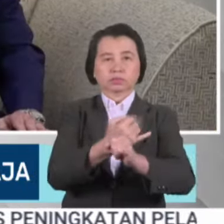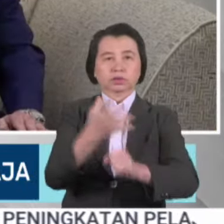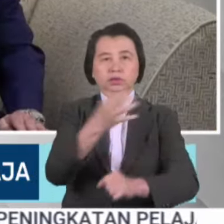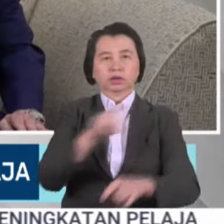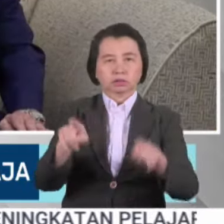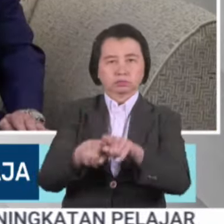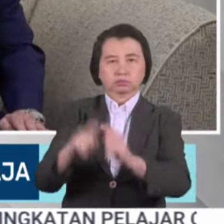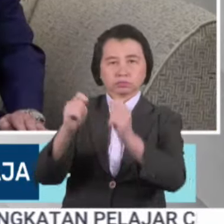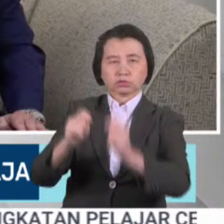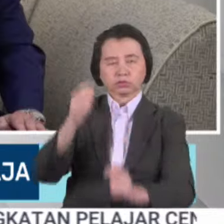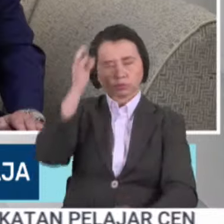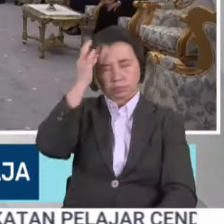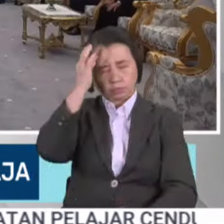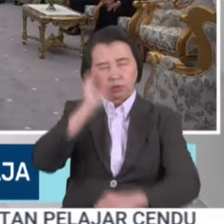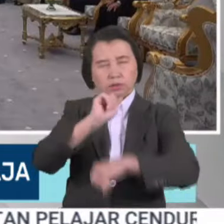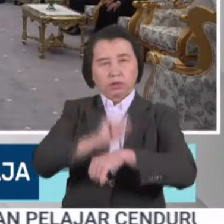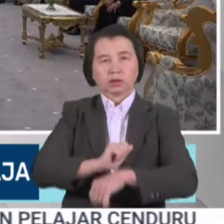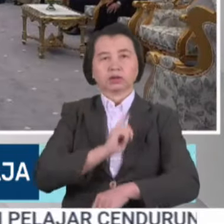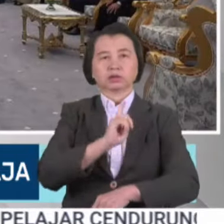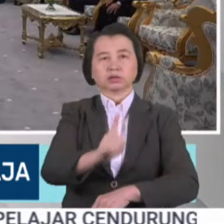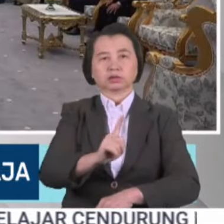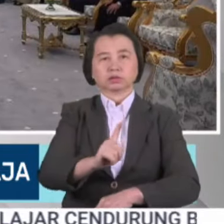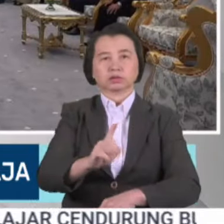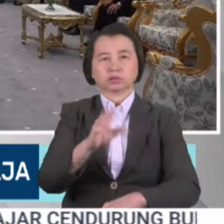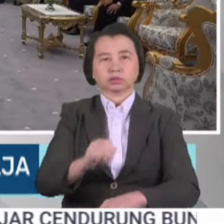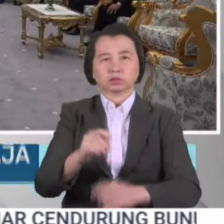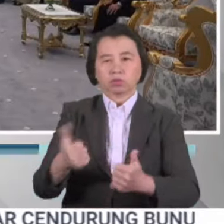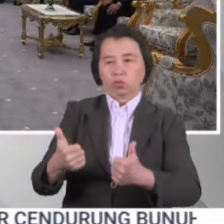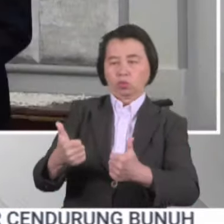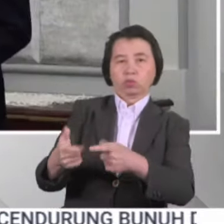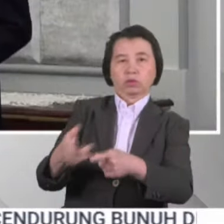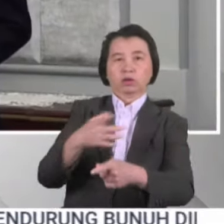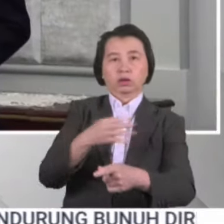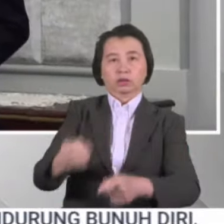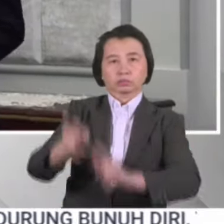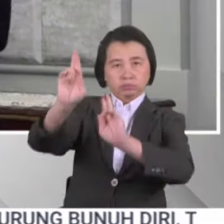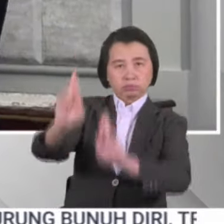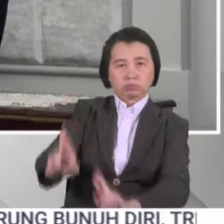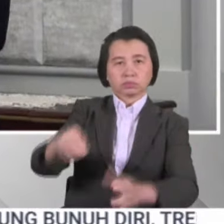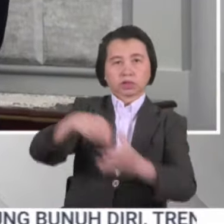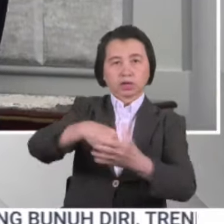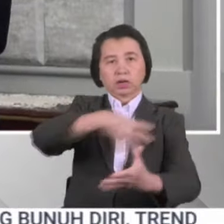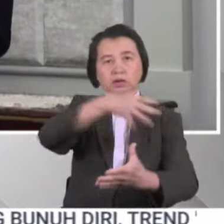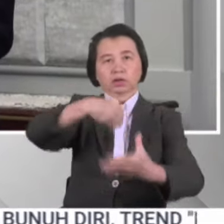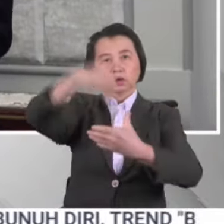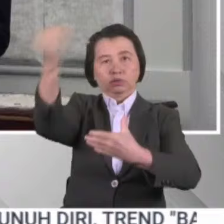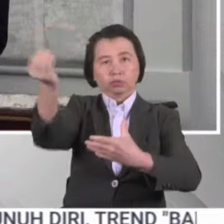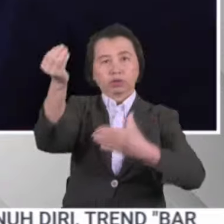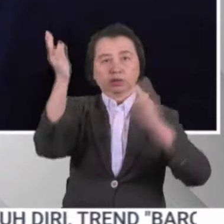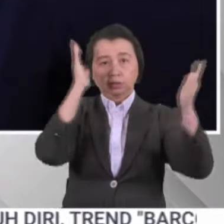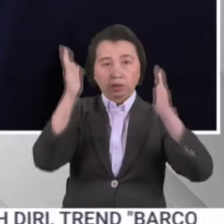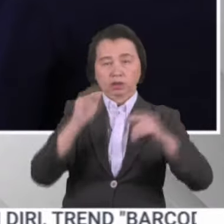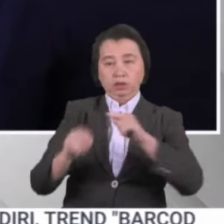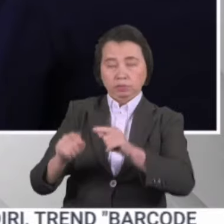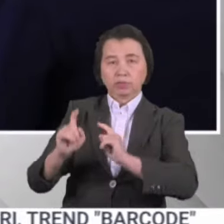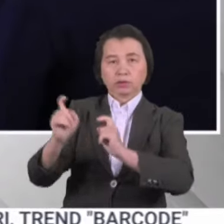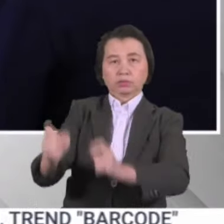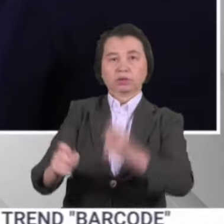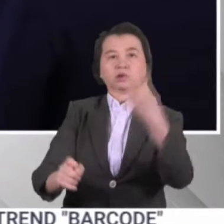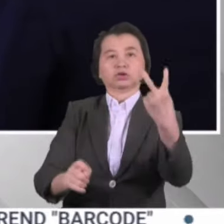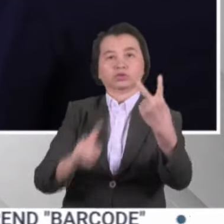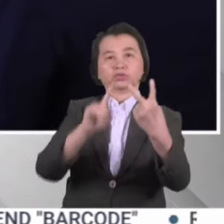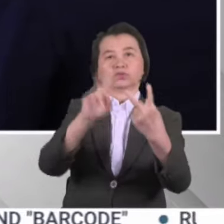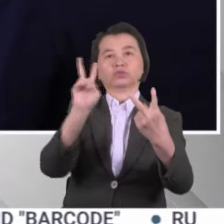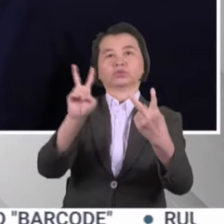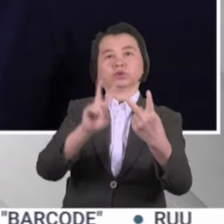dan juga tokoh pemikir peradaban Islam kontemporari yang disegani serta dihormati di dalam dan luar negara. Beliau penerima kedua